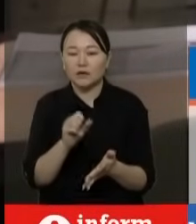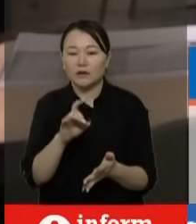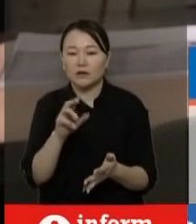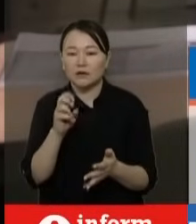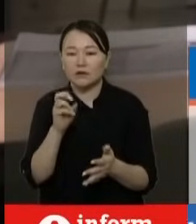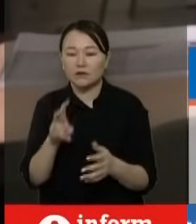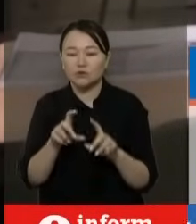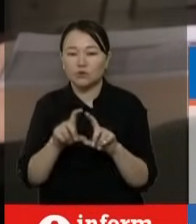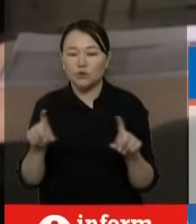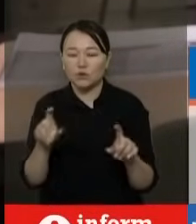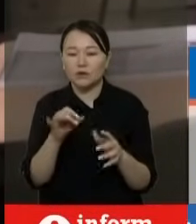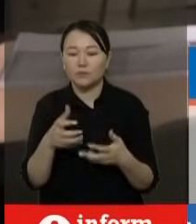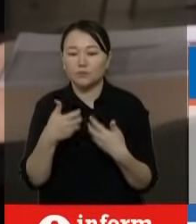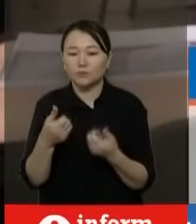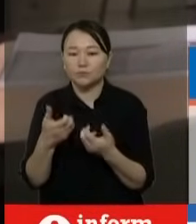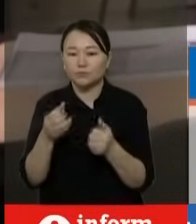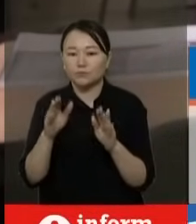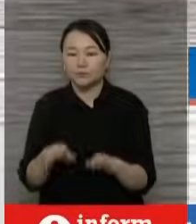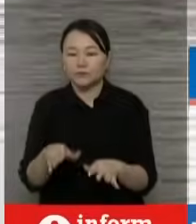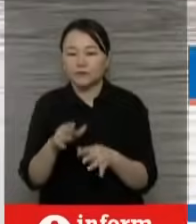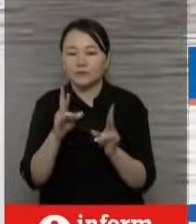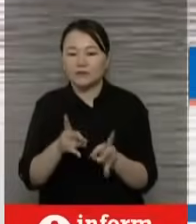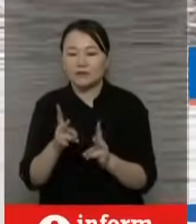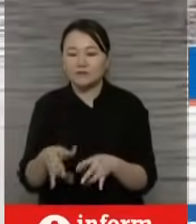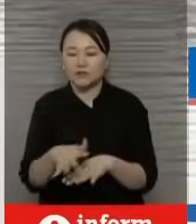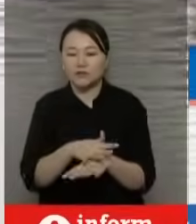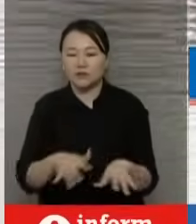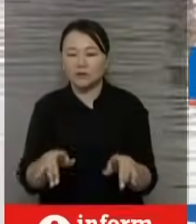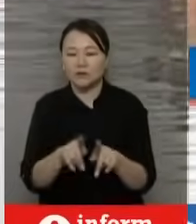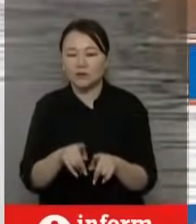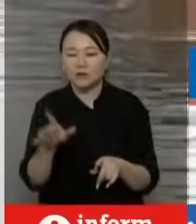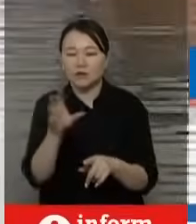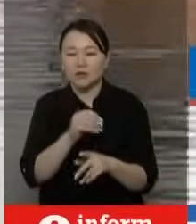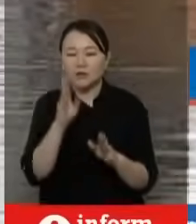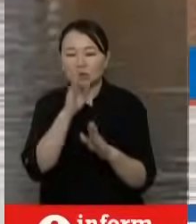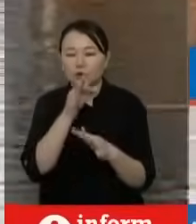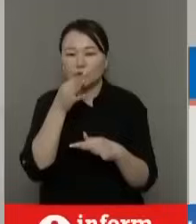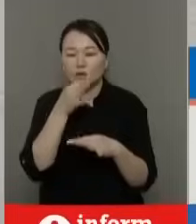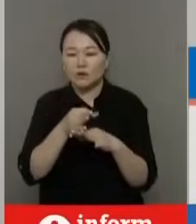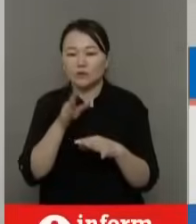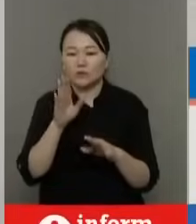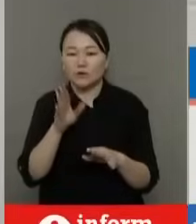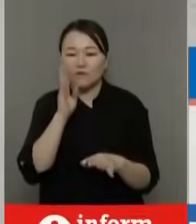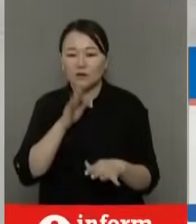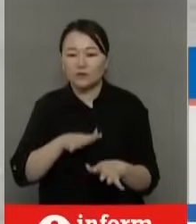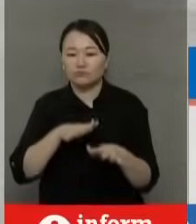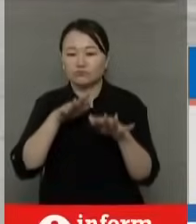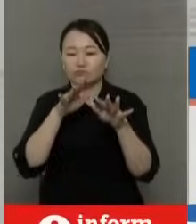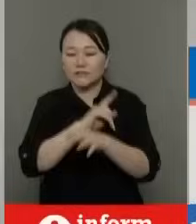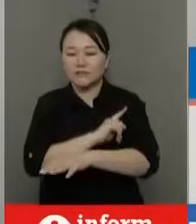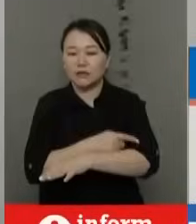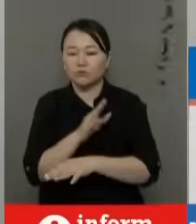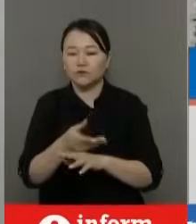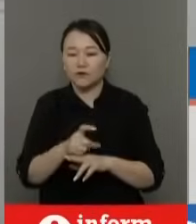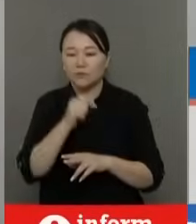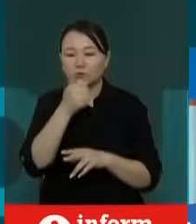школ, на базе пунктов приема пострадавшего населения. Однако, судя по прогнозам синоптиков, паводок только набирает силу. Снега в этом году выпало